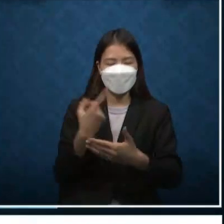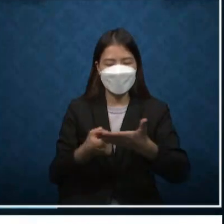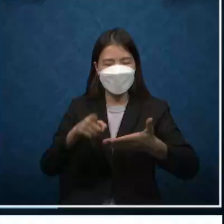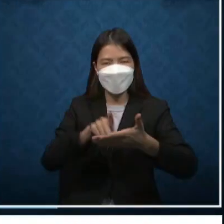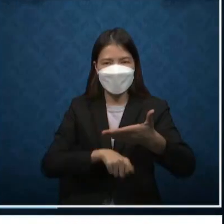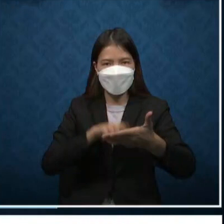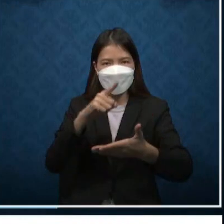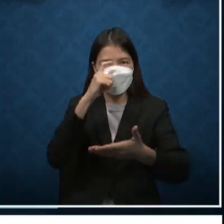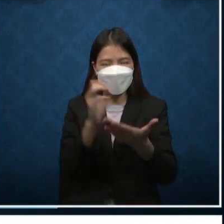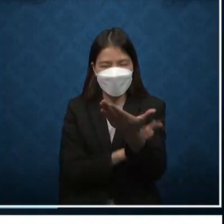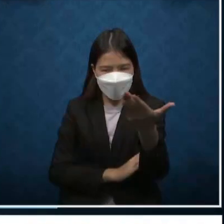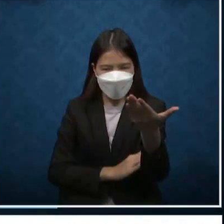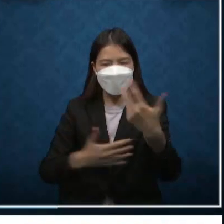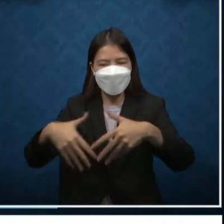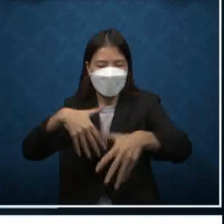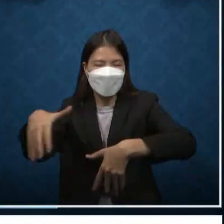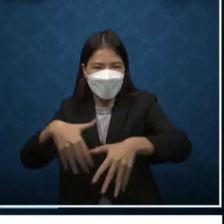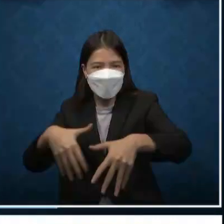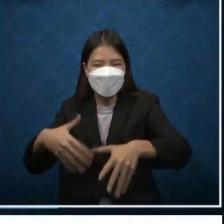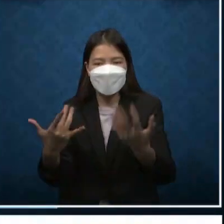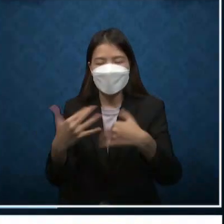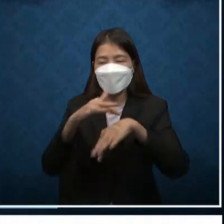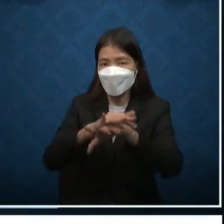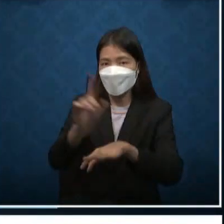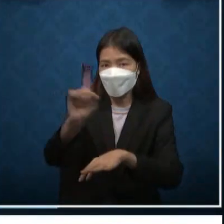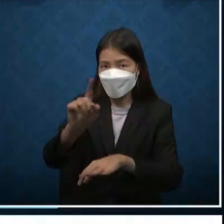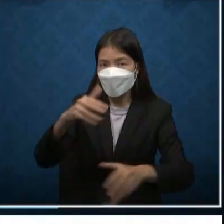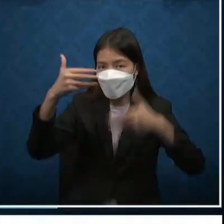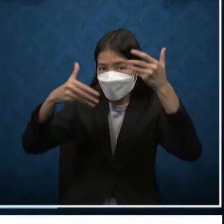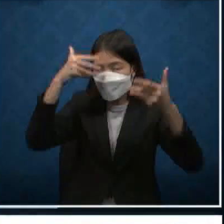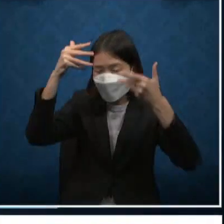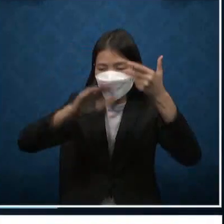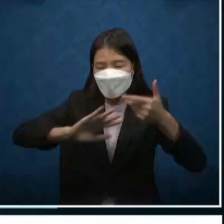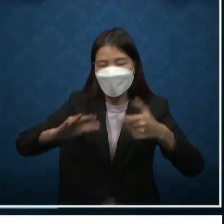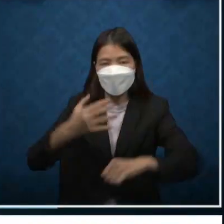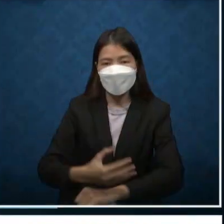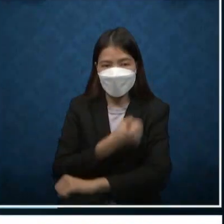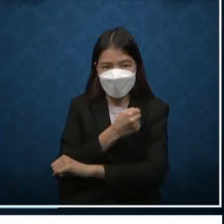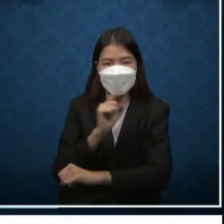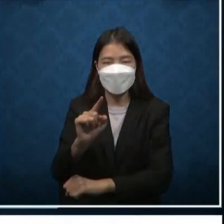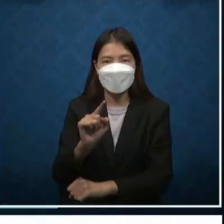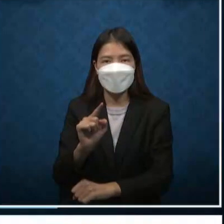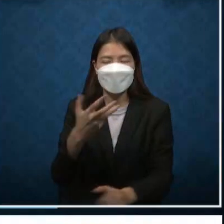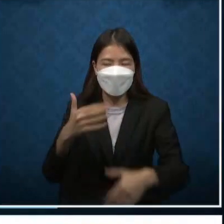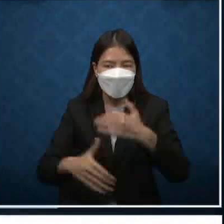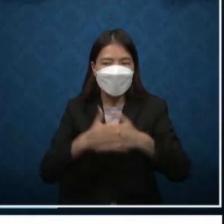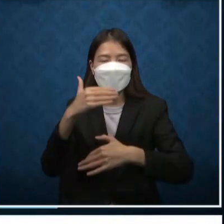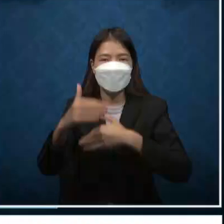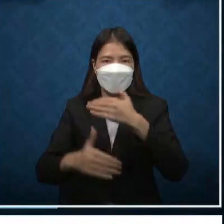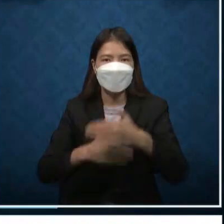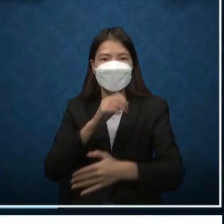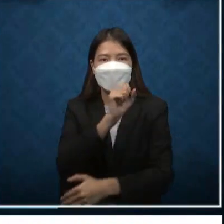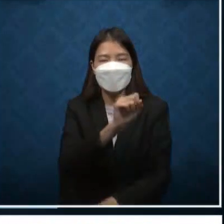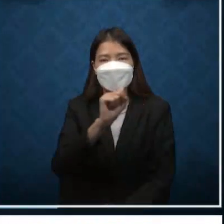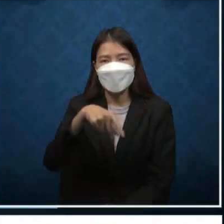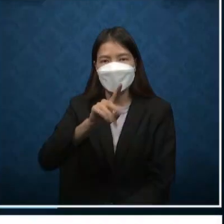ระดับชาิะ ระดบ ท้องถินตรอจน การมี่ว รวม กับ กิจกรม ของ พักการ เมืองดังนั้น การ ปชns ธาพ ของ ส ส